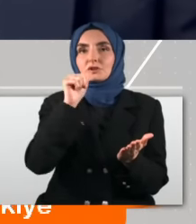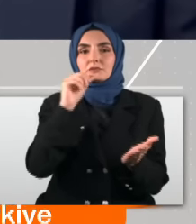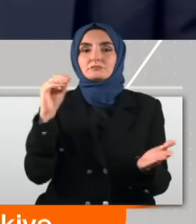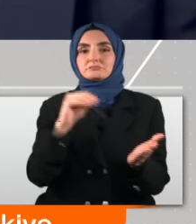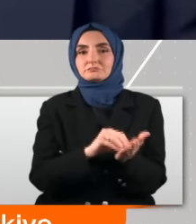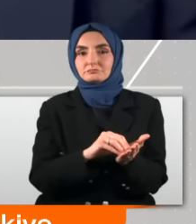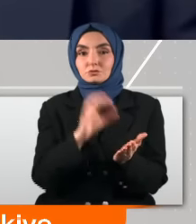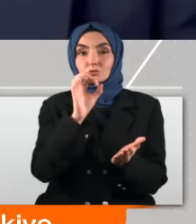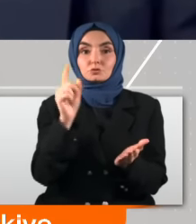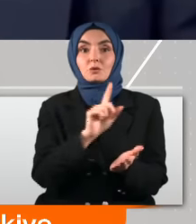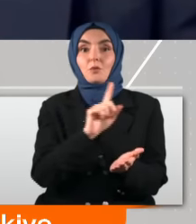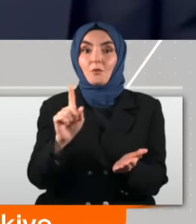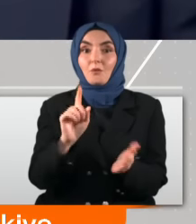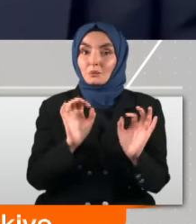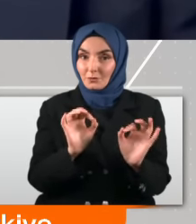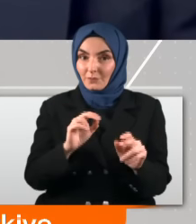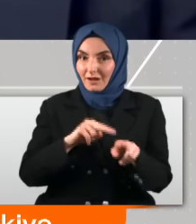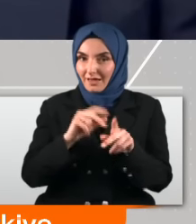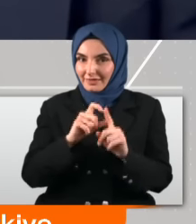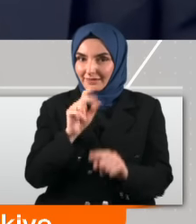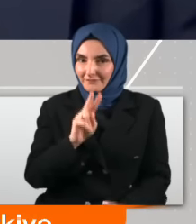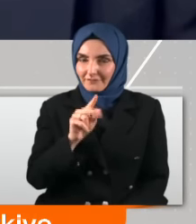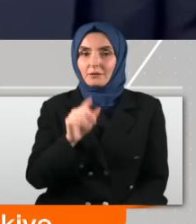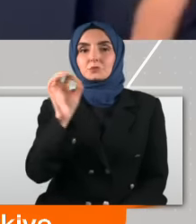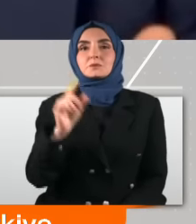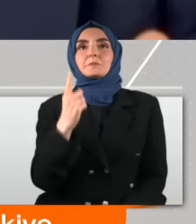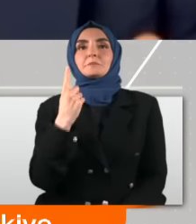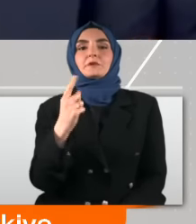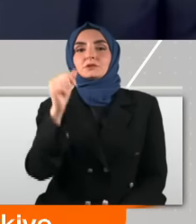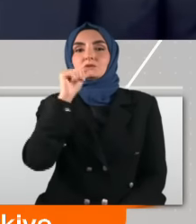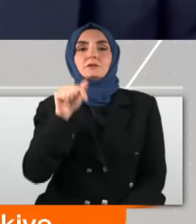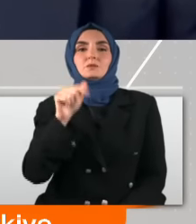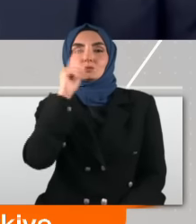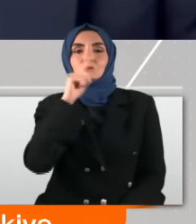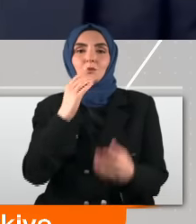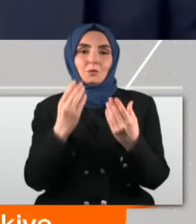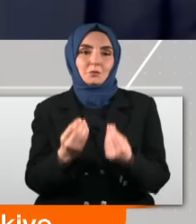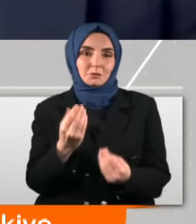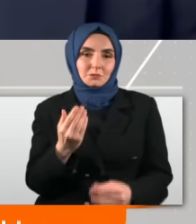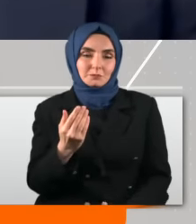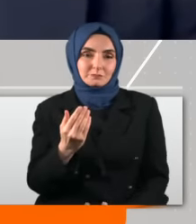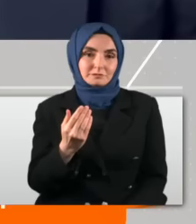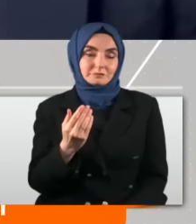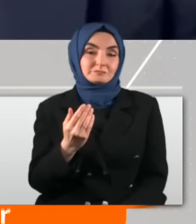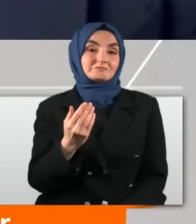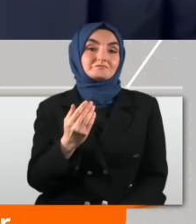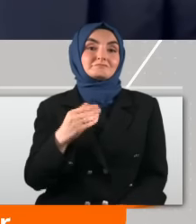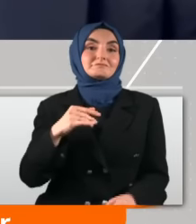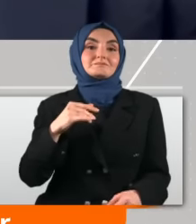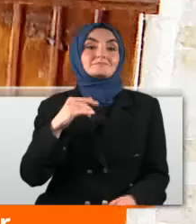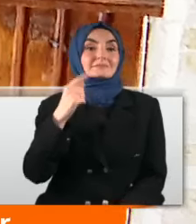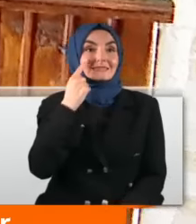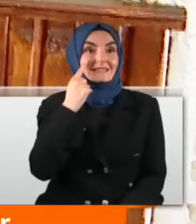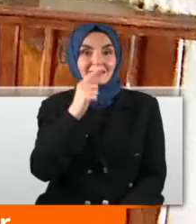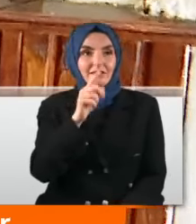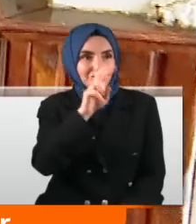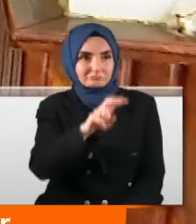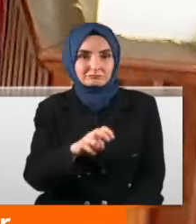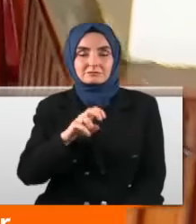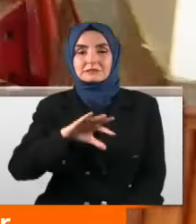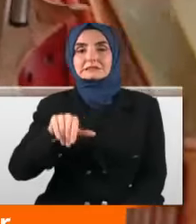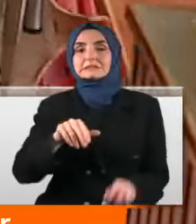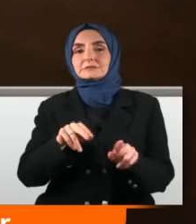%10 olarak tahsil ettikleri katma değer vergisini devlete %1 olarak yatırıyorlar. Yani hazineyi soyuyorlar. KDV